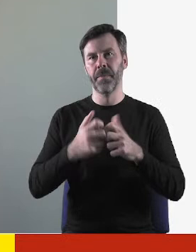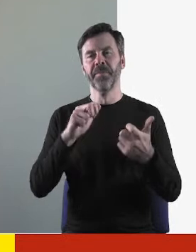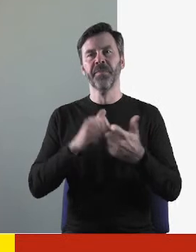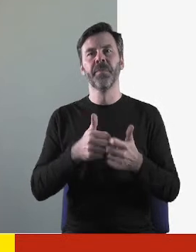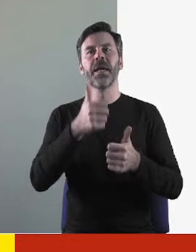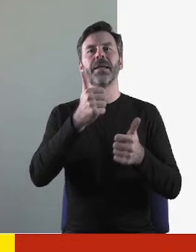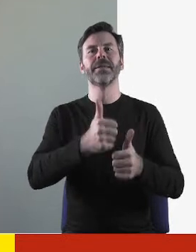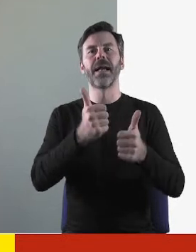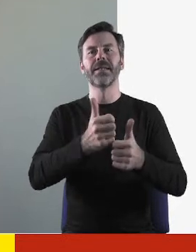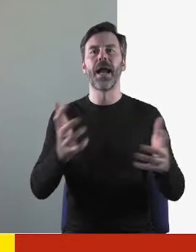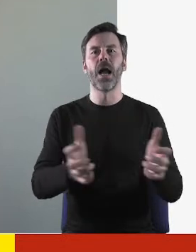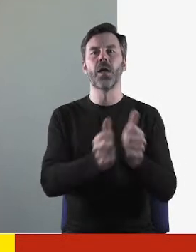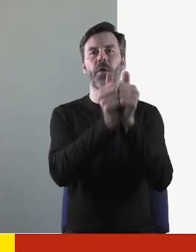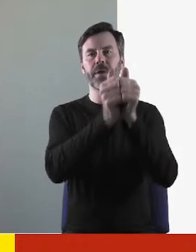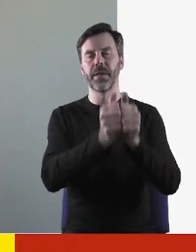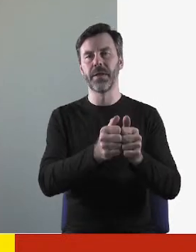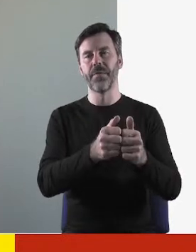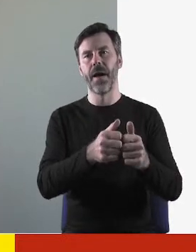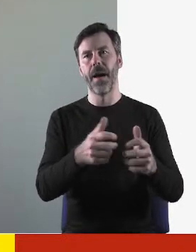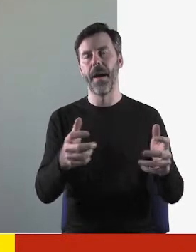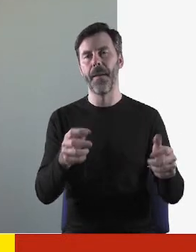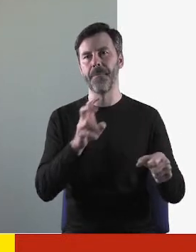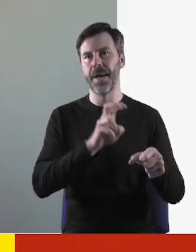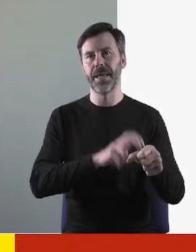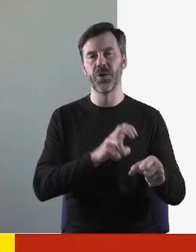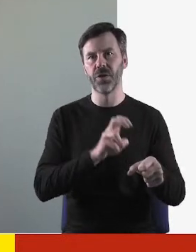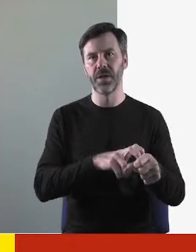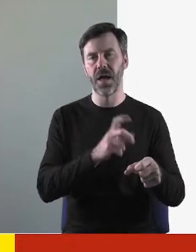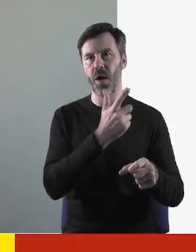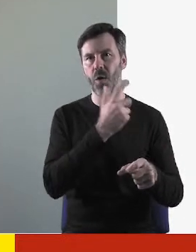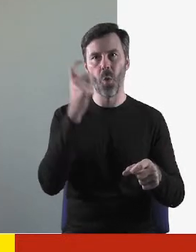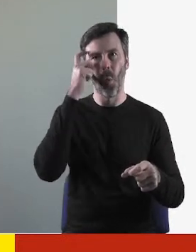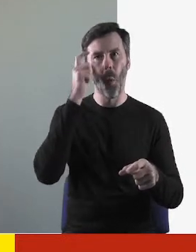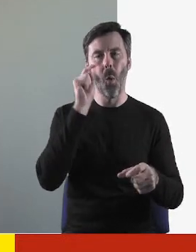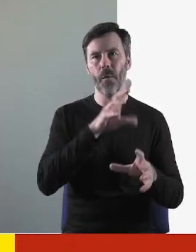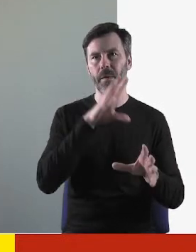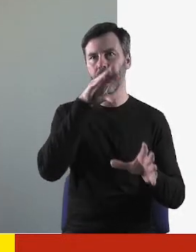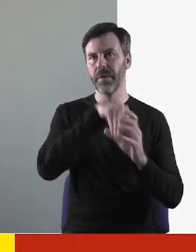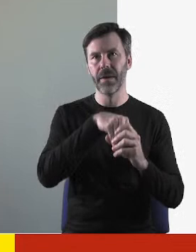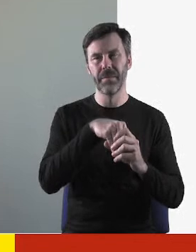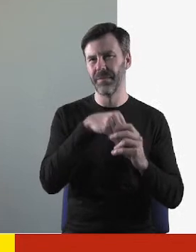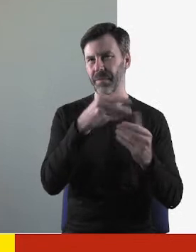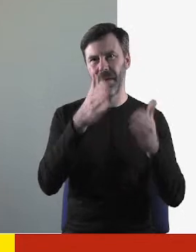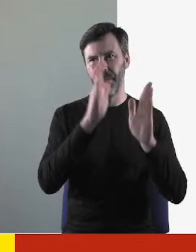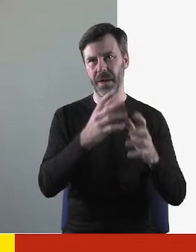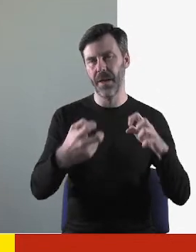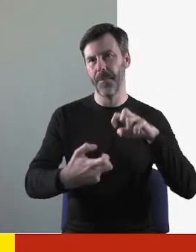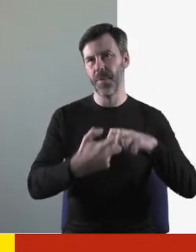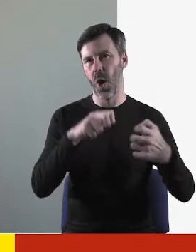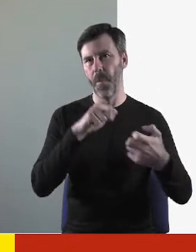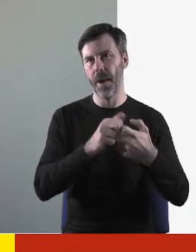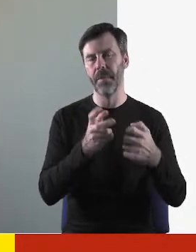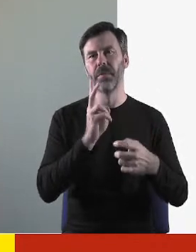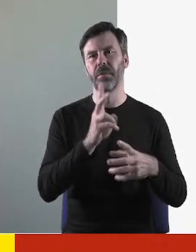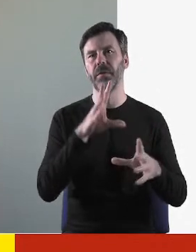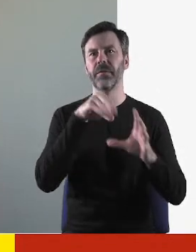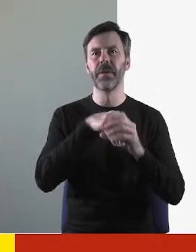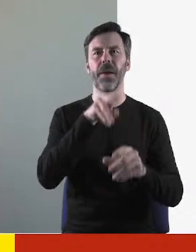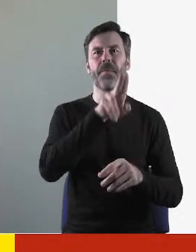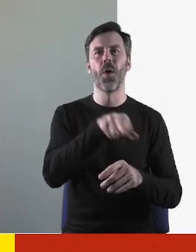ratownictwa medycznego, a więc u głównego dysponenta, były problemy z obsadą